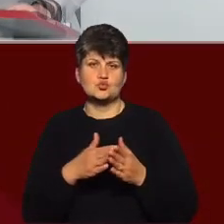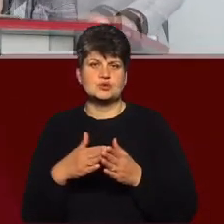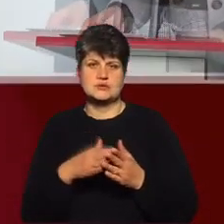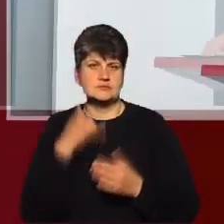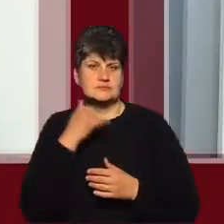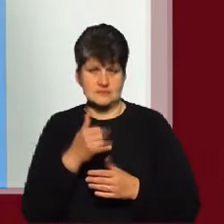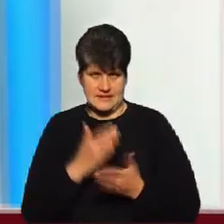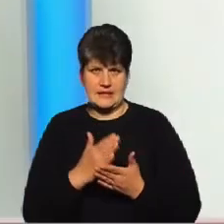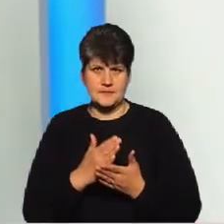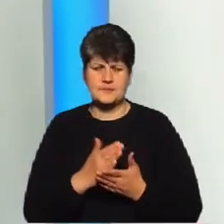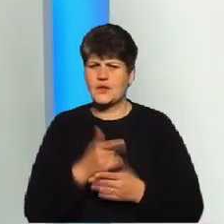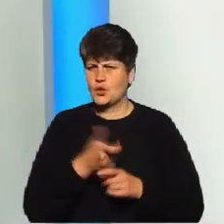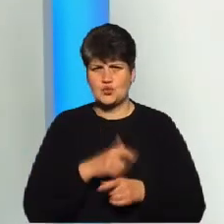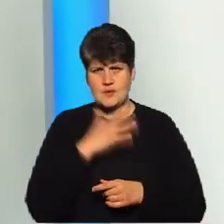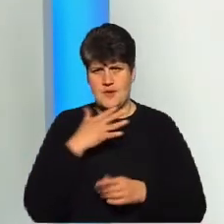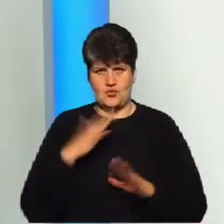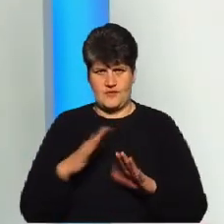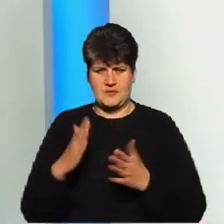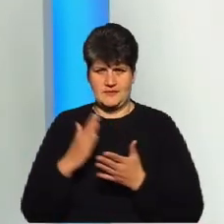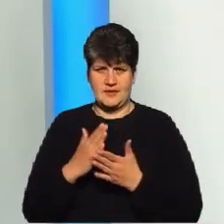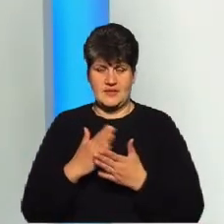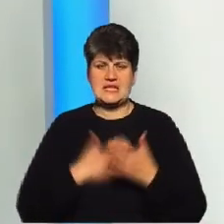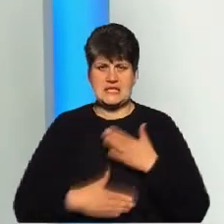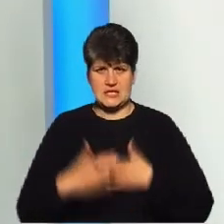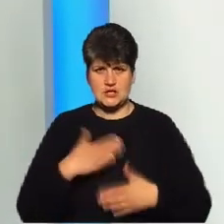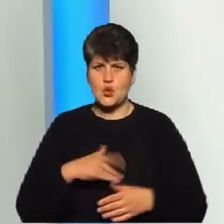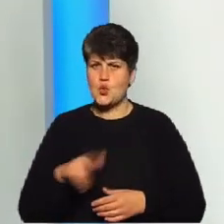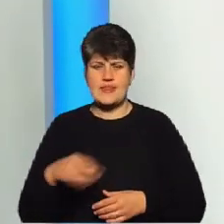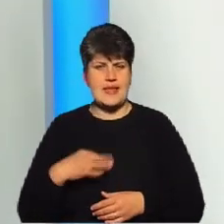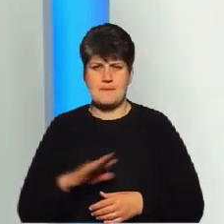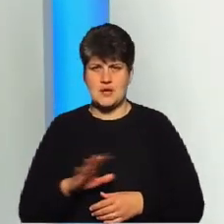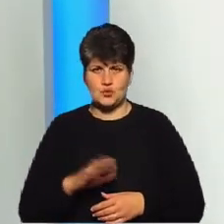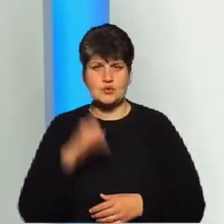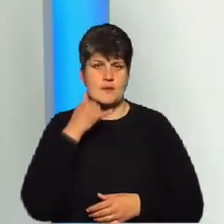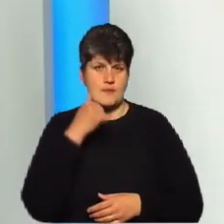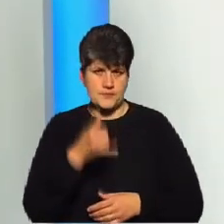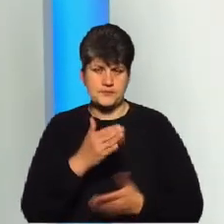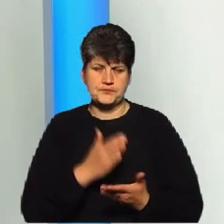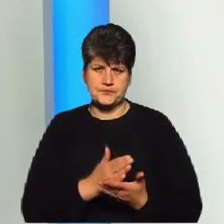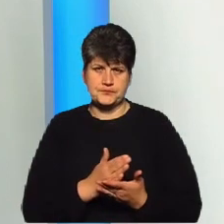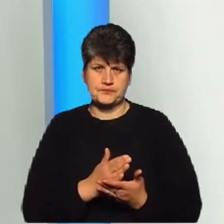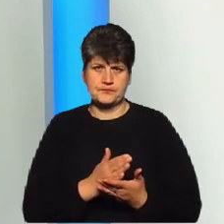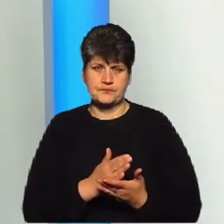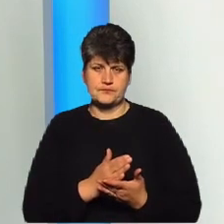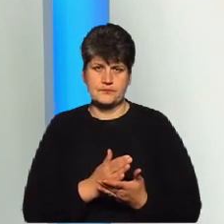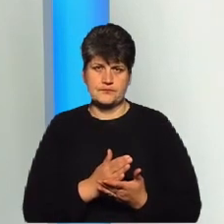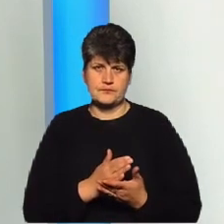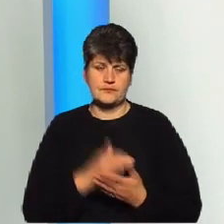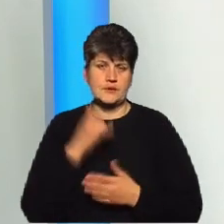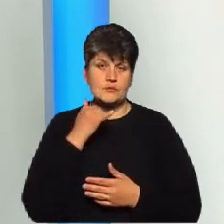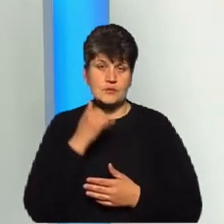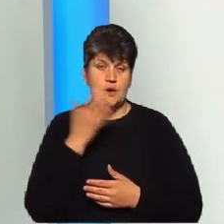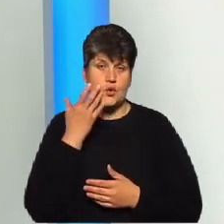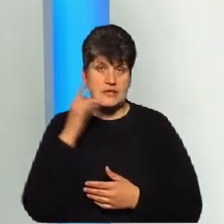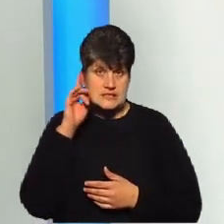Є, насправді, дуже багато випадків. Це тішить, що люди не байдужі, люди повідомляють. Повідомляють, особливо, коли знають, що в